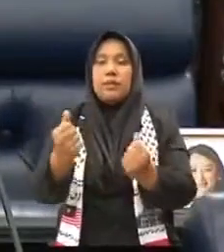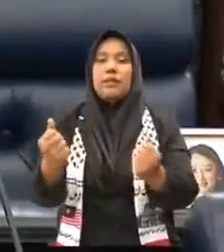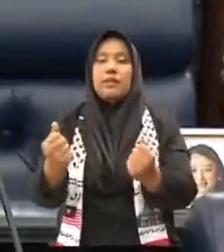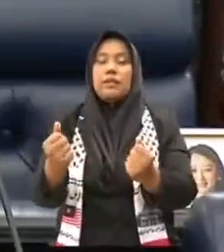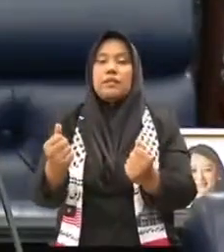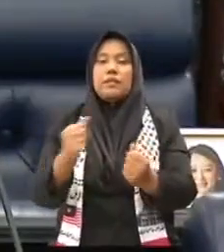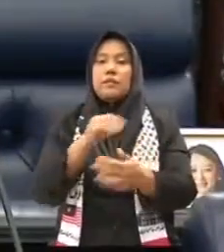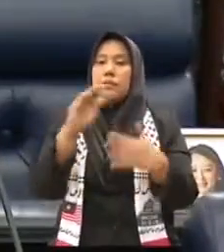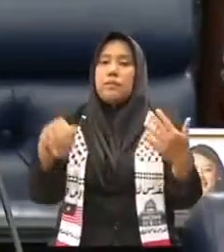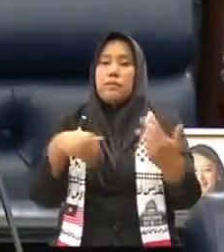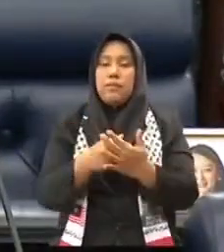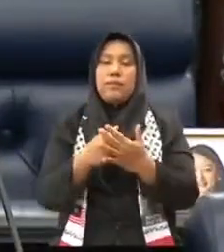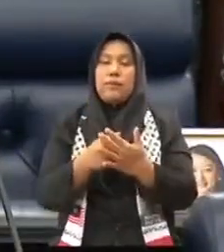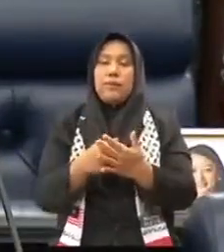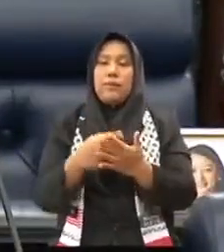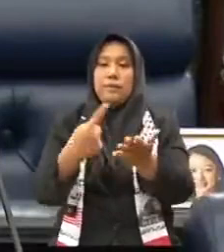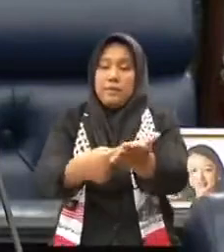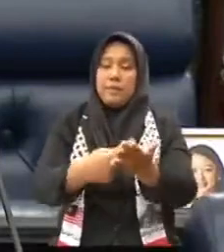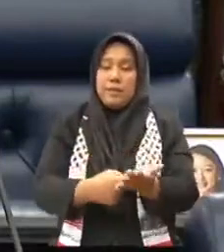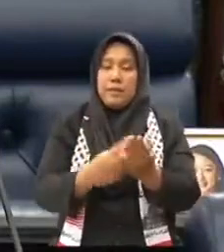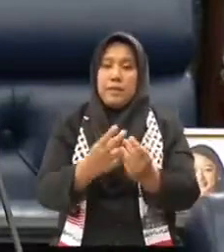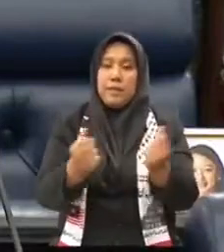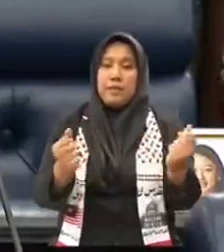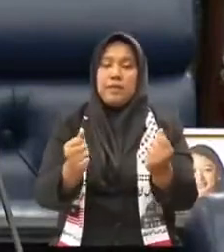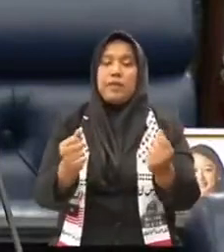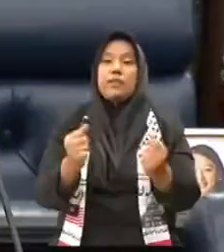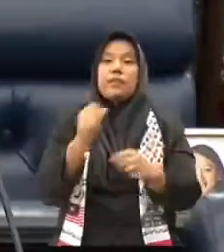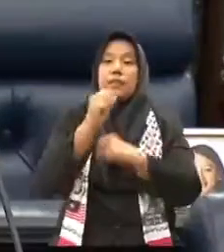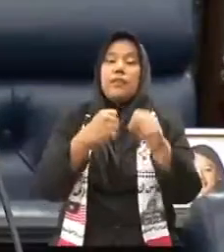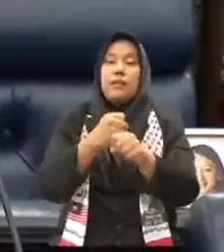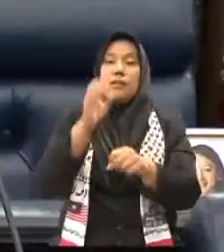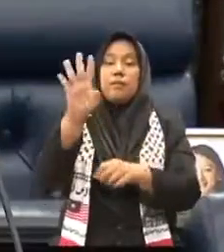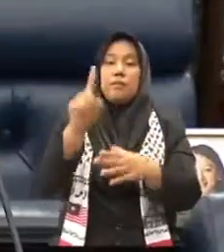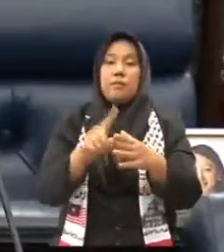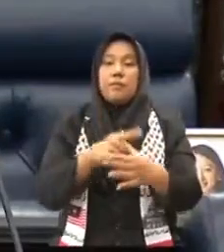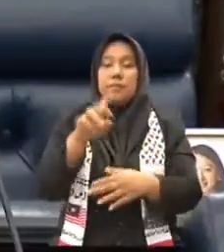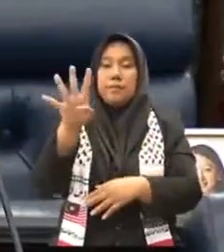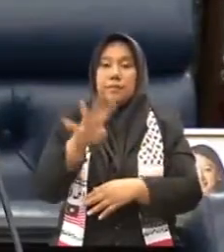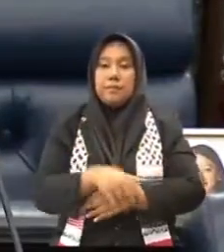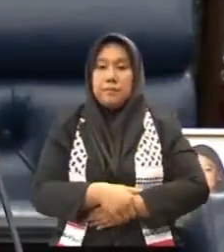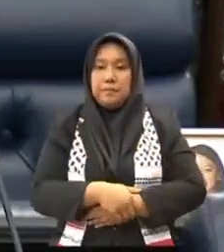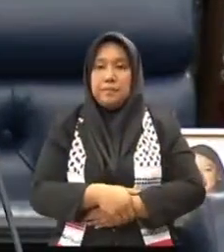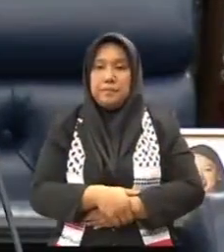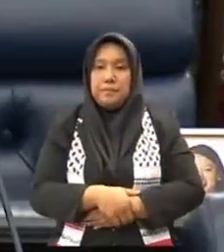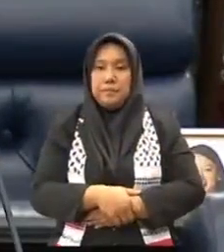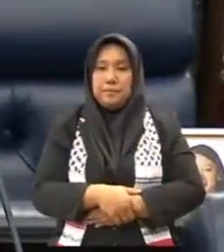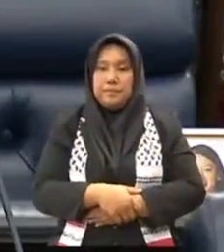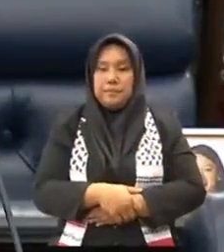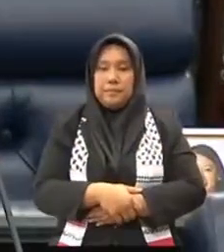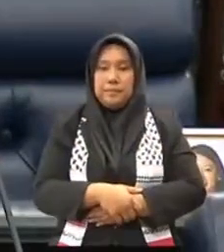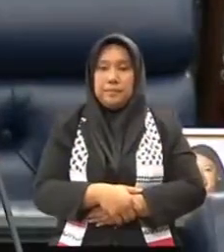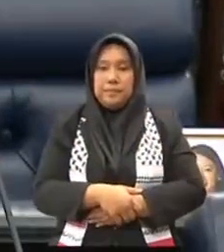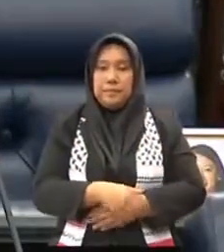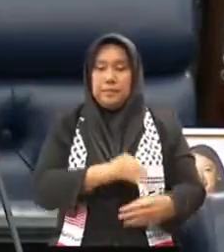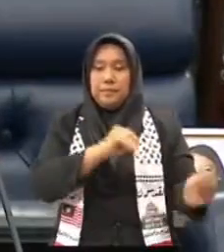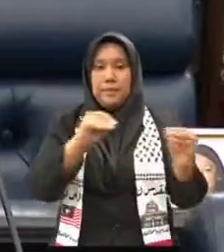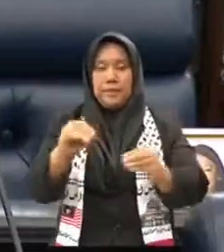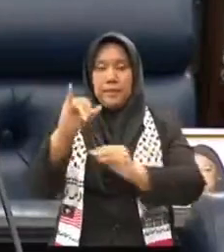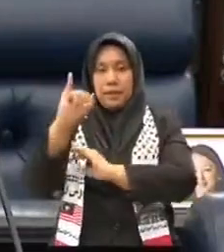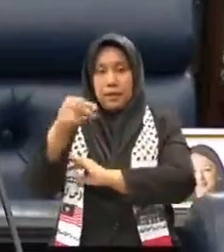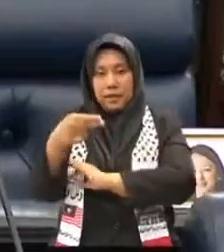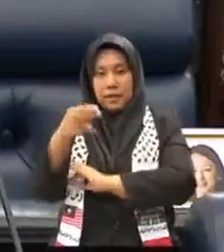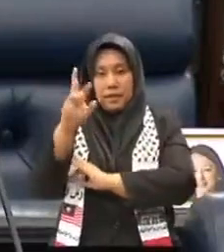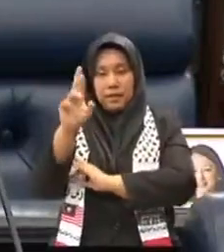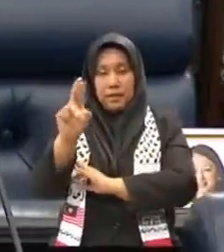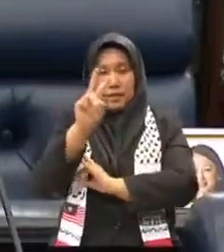diselesaikan pada April tahun hadapan 2024 draft Who Ca plus pandemic agreement dan pindaan ihr